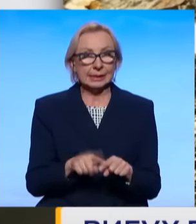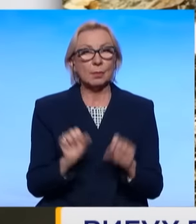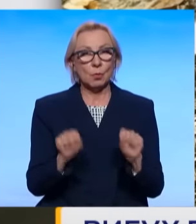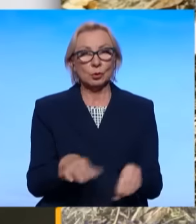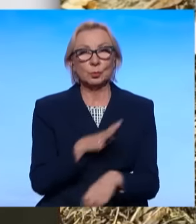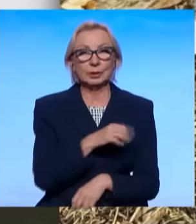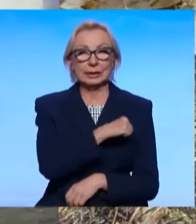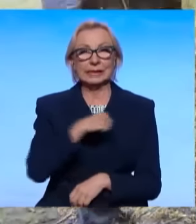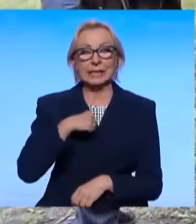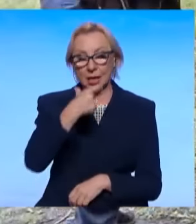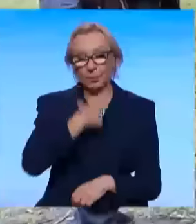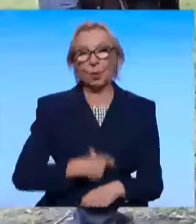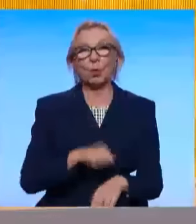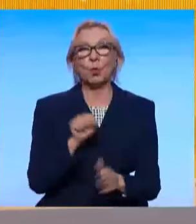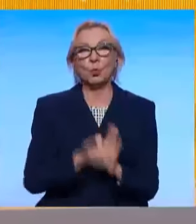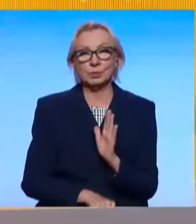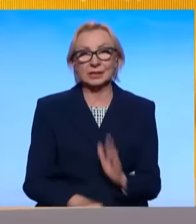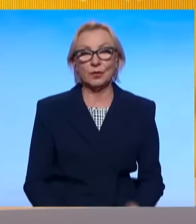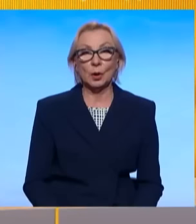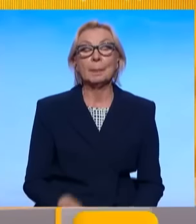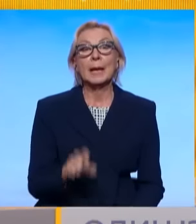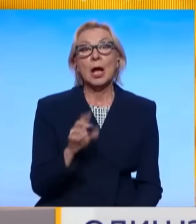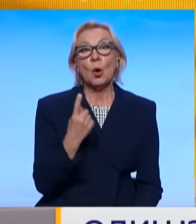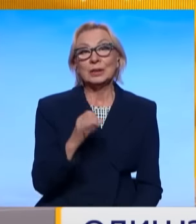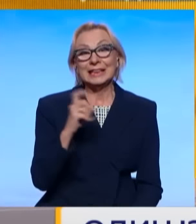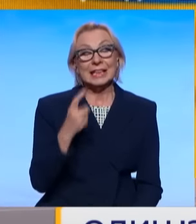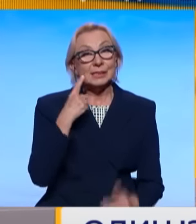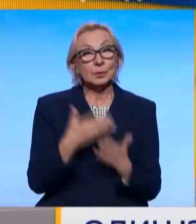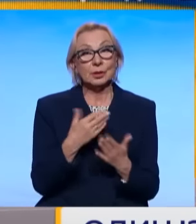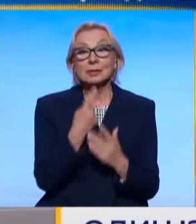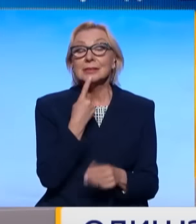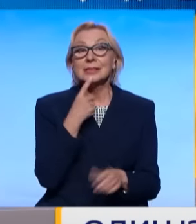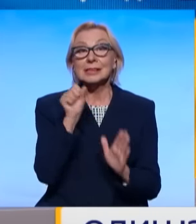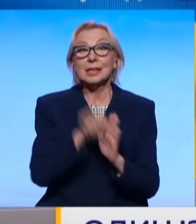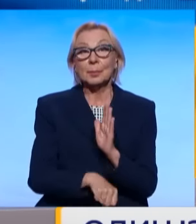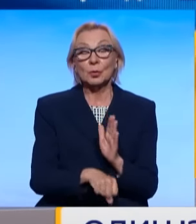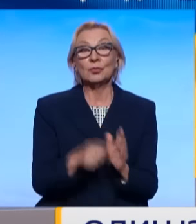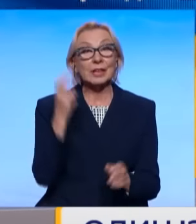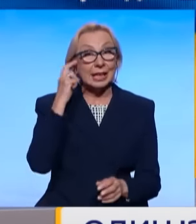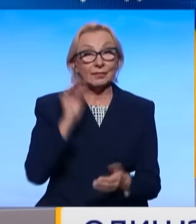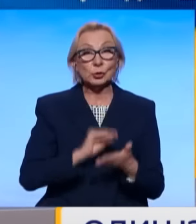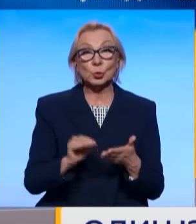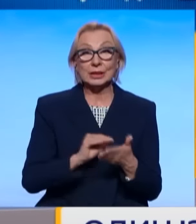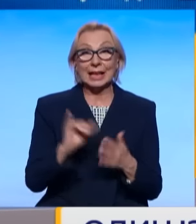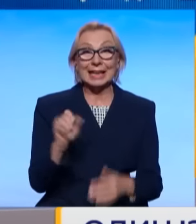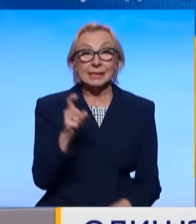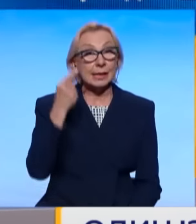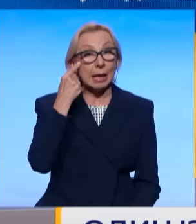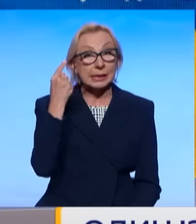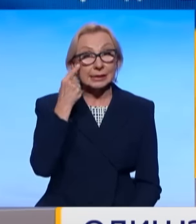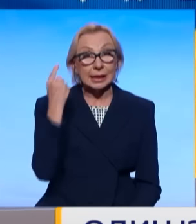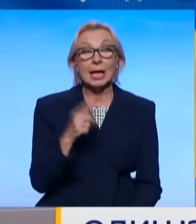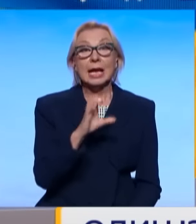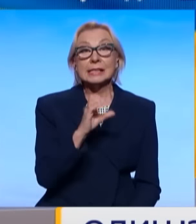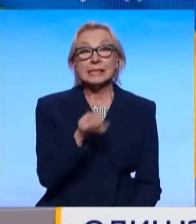бути самогубство. Ну і один із підозрюваних у замаху на убивство у Києві журналіста із Казахстану